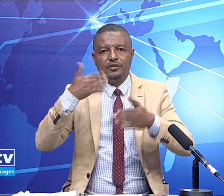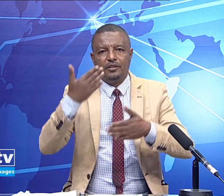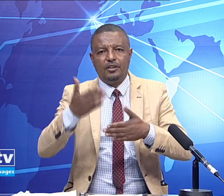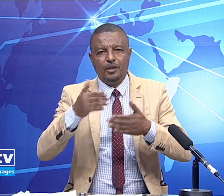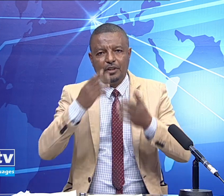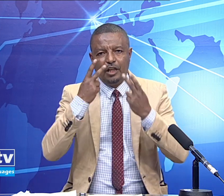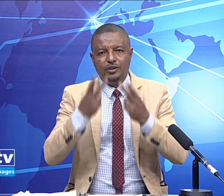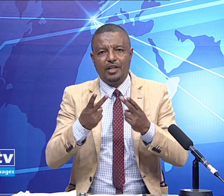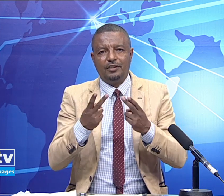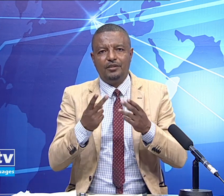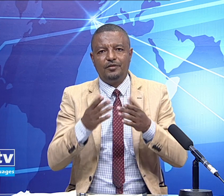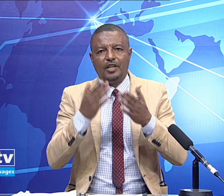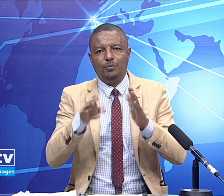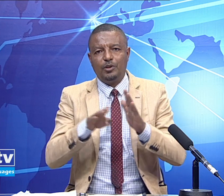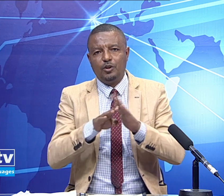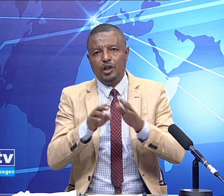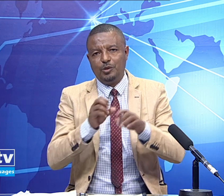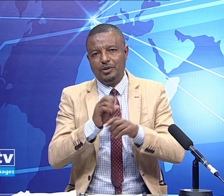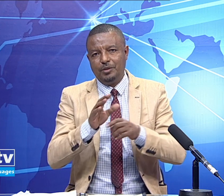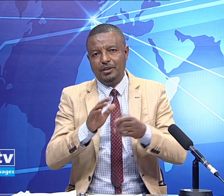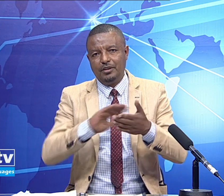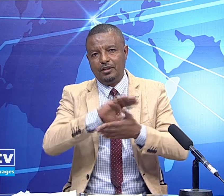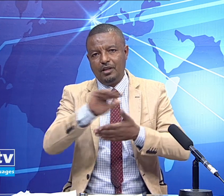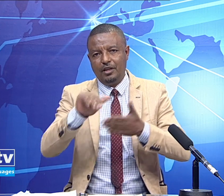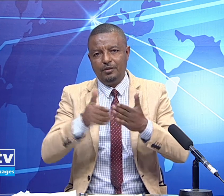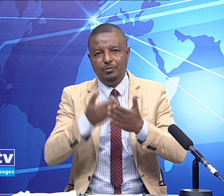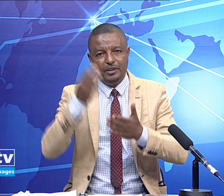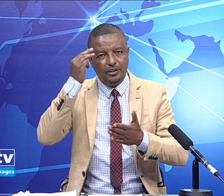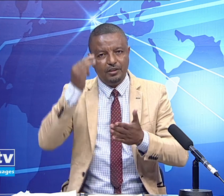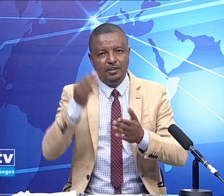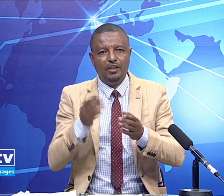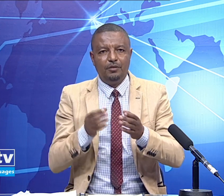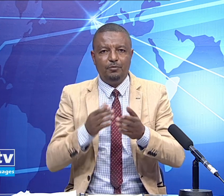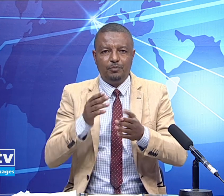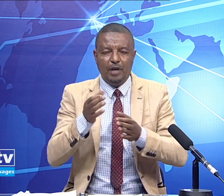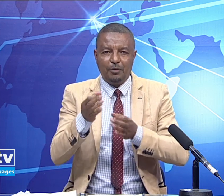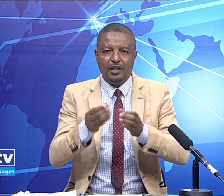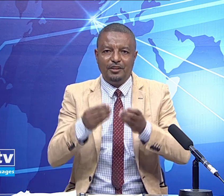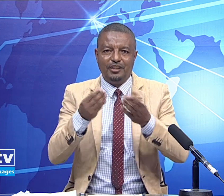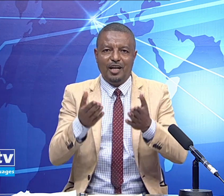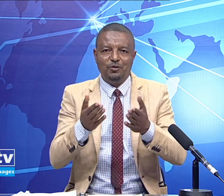እሺ ተመልካቾቻችን፣ አሁን በተወካዮች ምክር ቤት ጠቅላይ ሚኒስትር